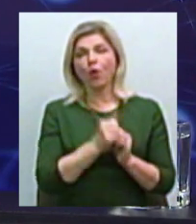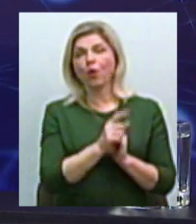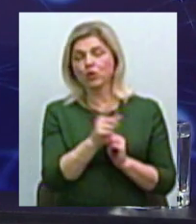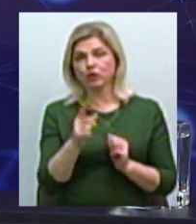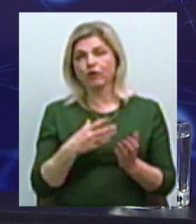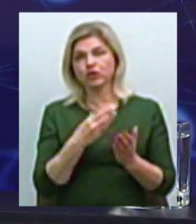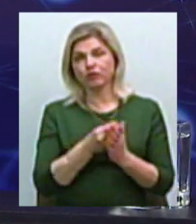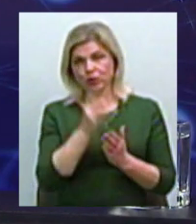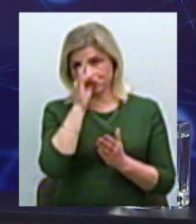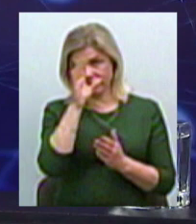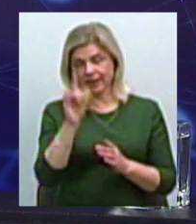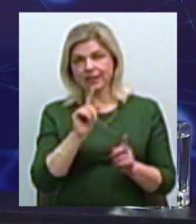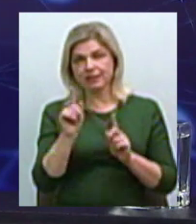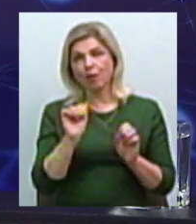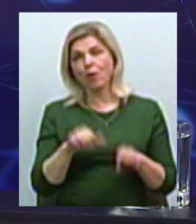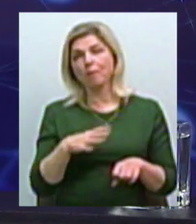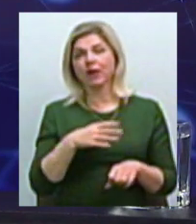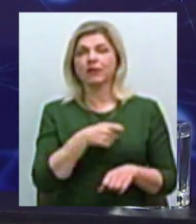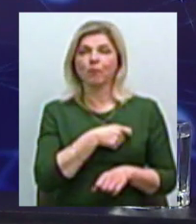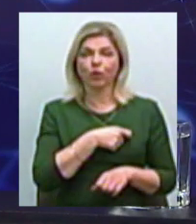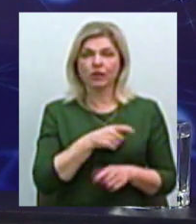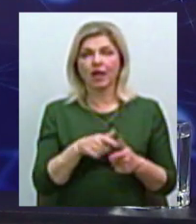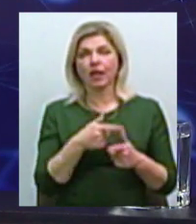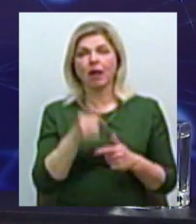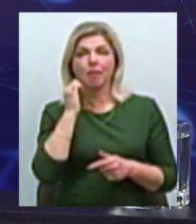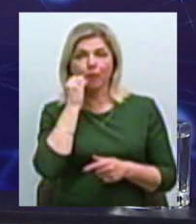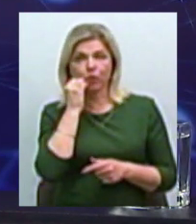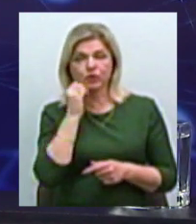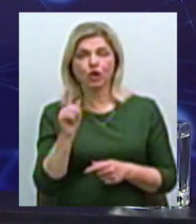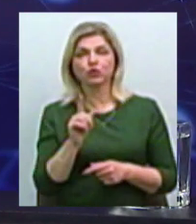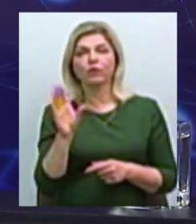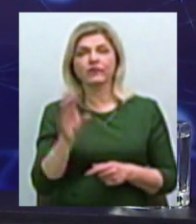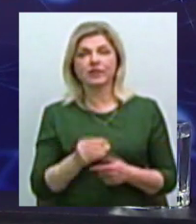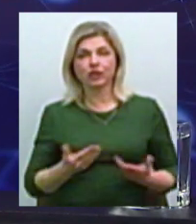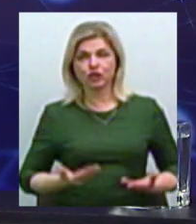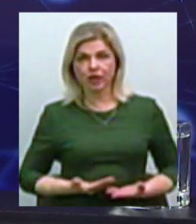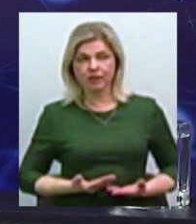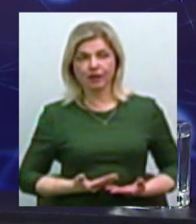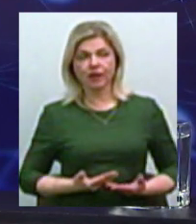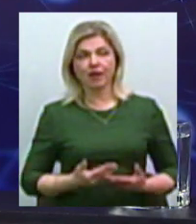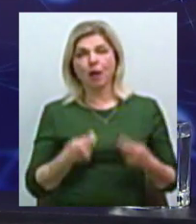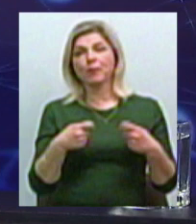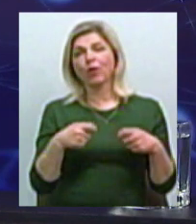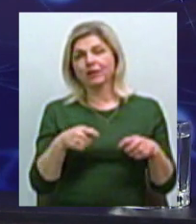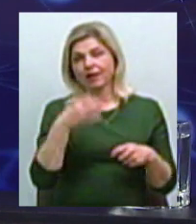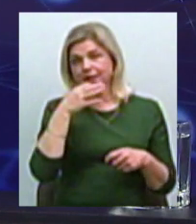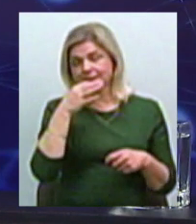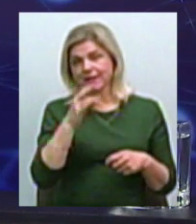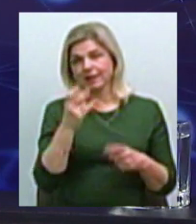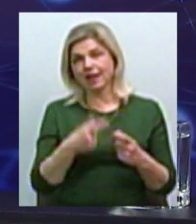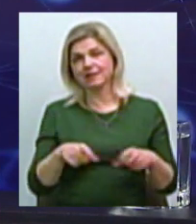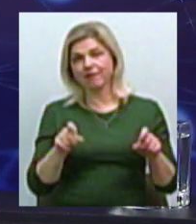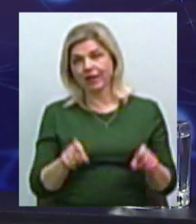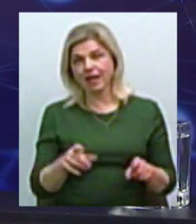правильно? Можливо, це якийсь депутат, можливо, якась бабуся, яка все своє життя продає насіння там десь на лавці, всі її